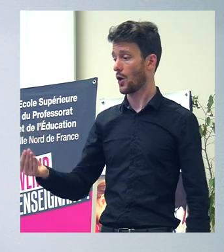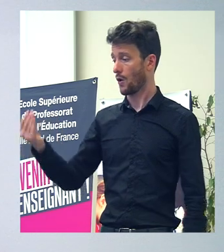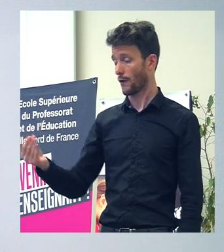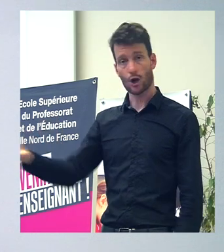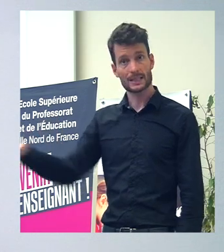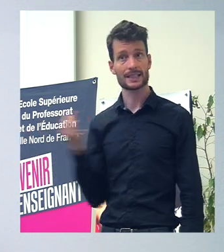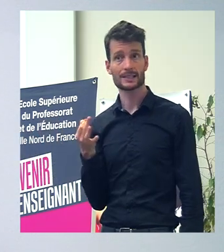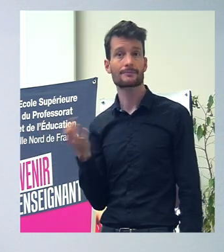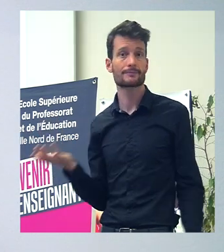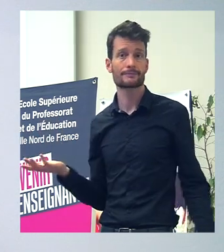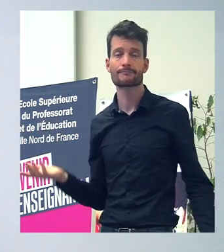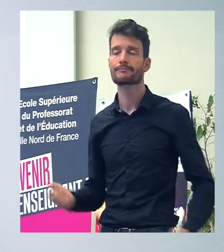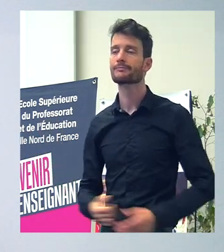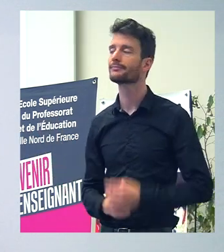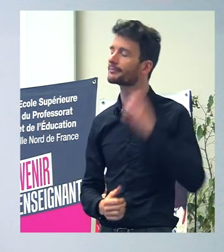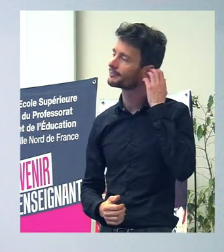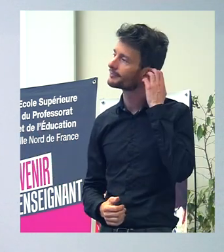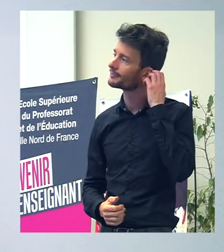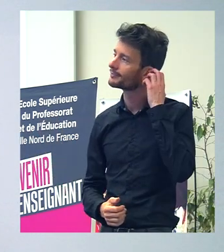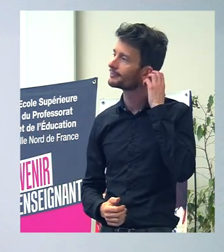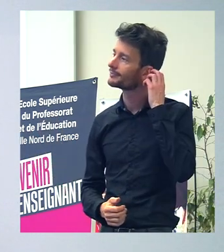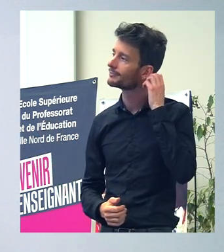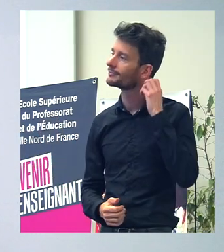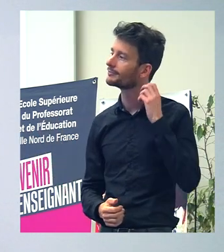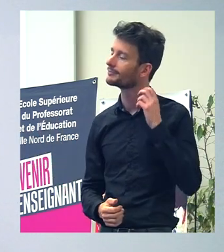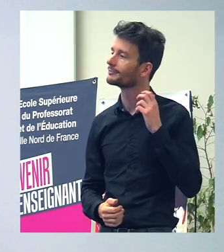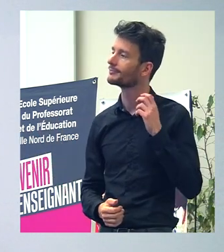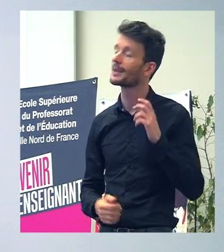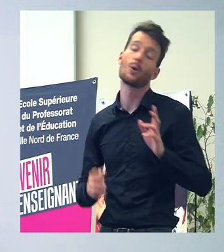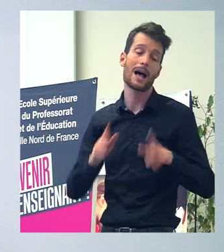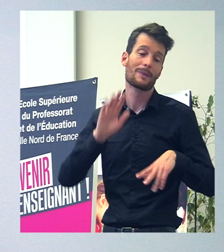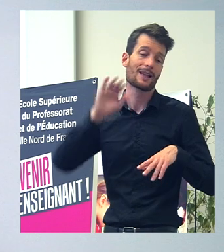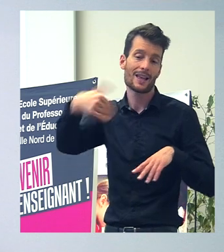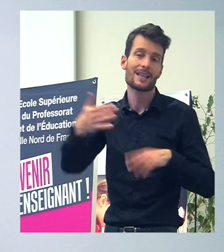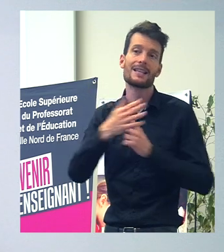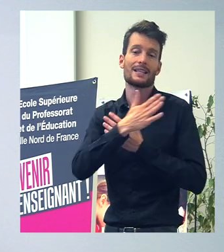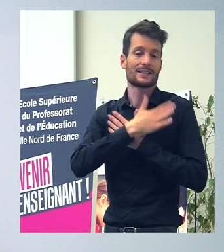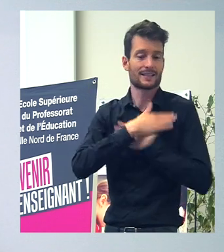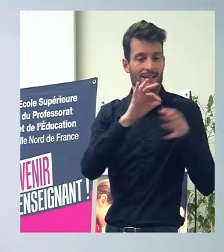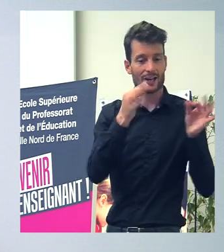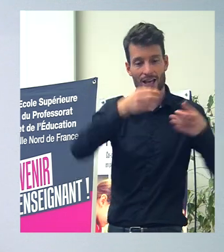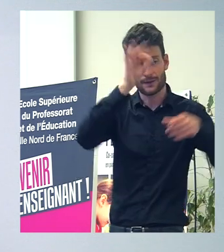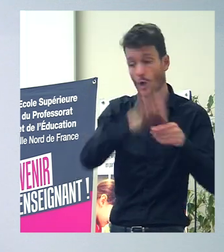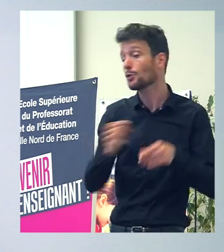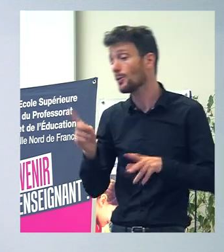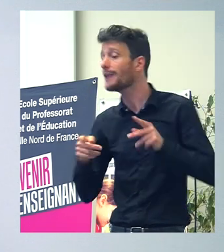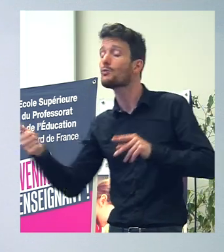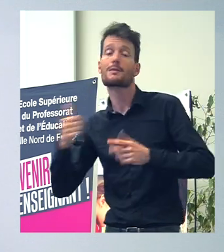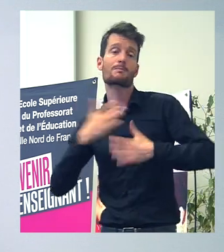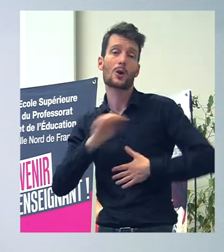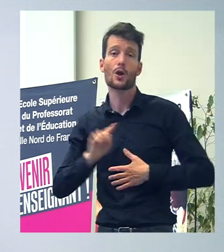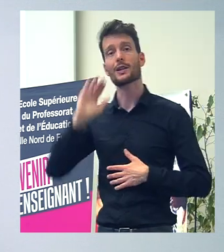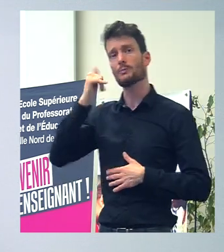il le dit. Bon, après, il ne sera pas content avec la sagesse qu'on a votée. C'est pour ça qu'il est aussi très important